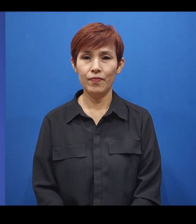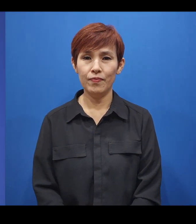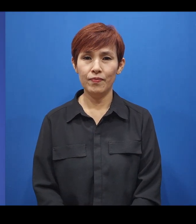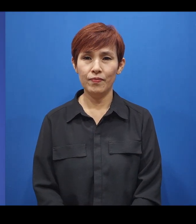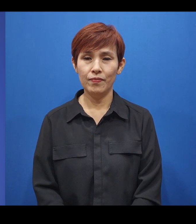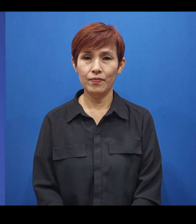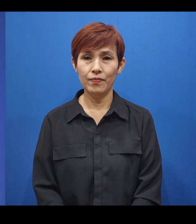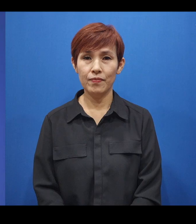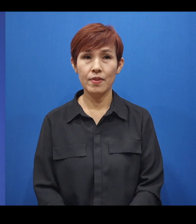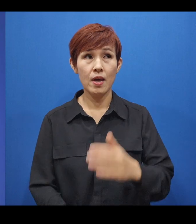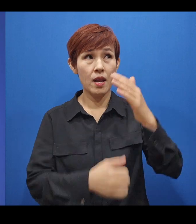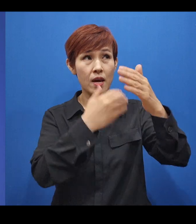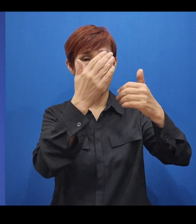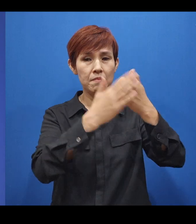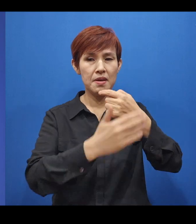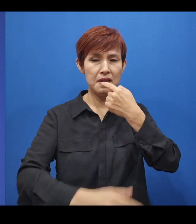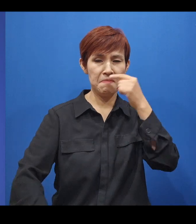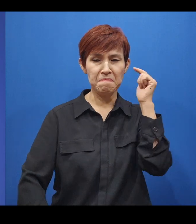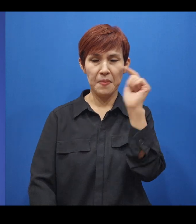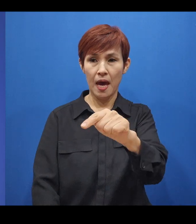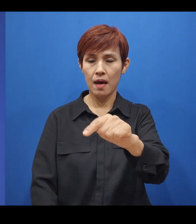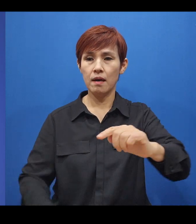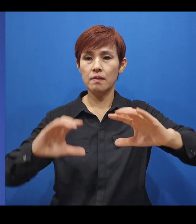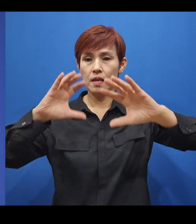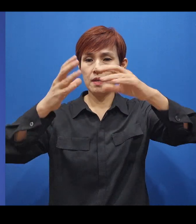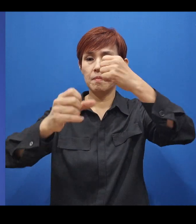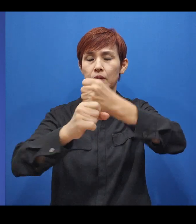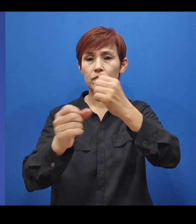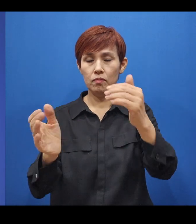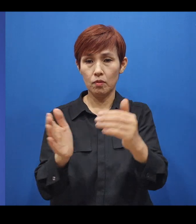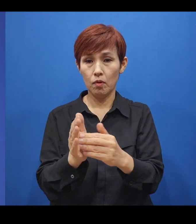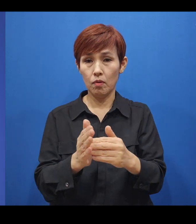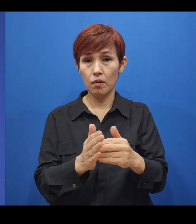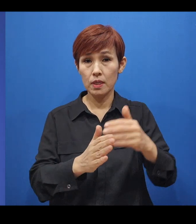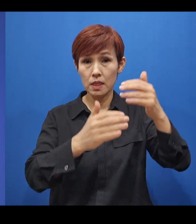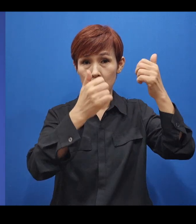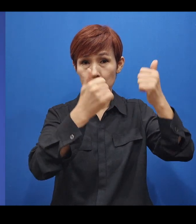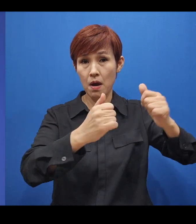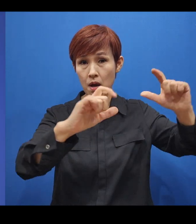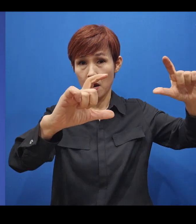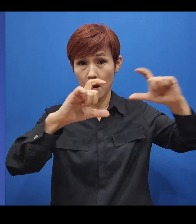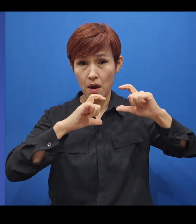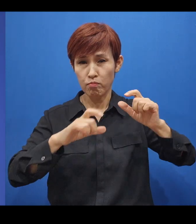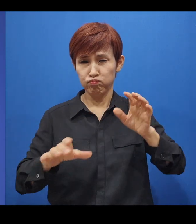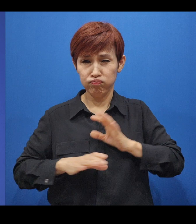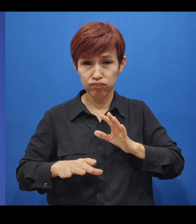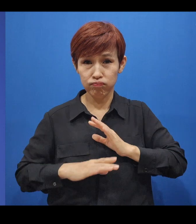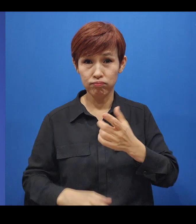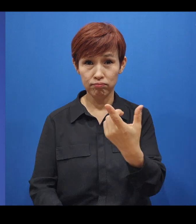한마디 말씀으로 온 하늘, 온 땅을 지으신 분이 심판하시면 얼마나 무서울까요?